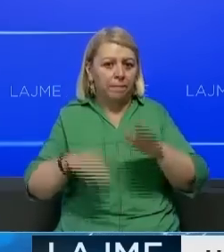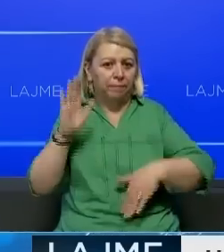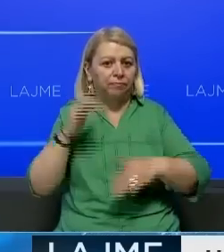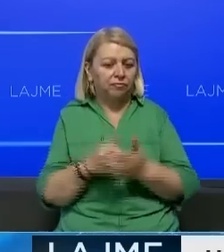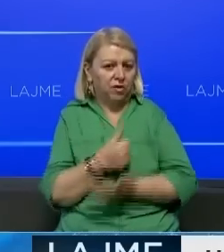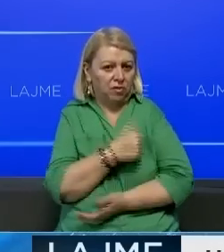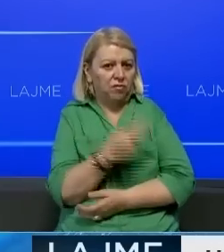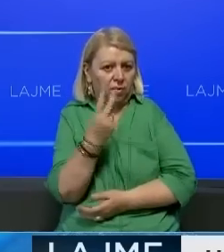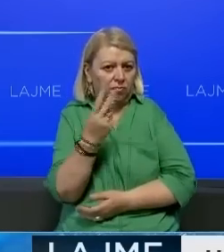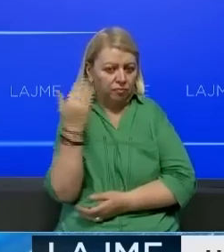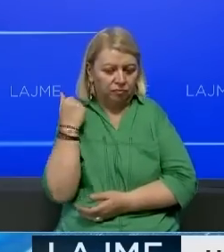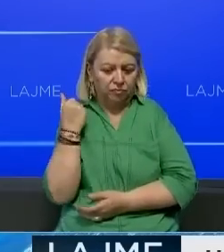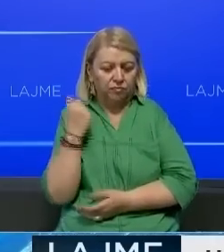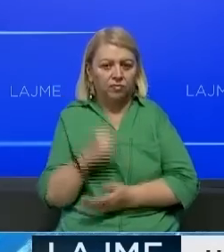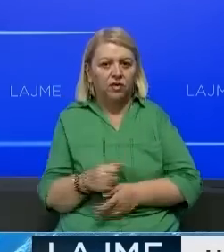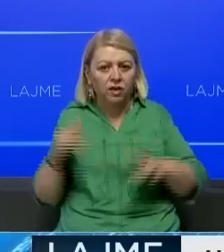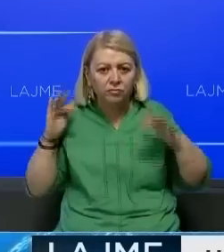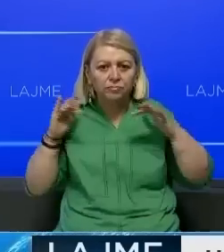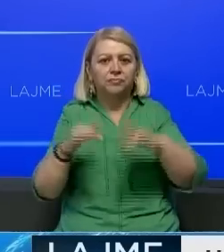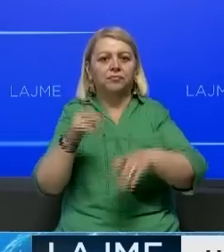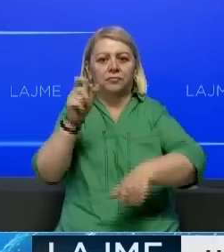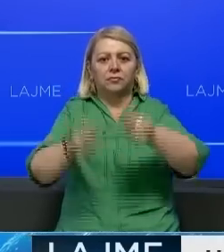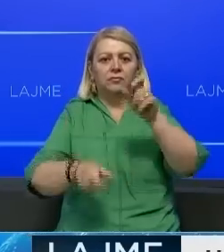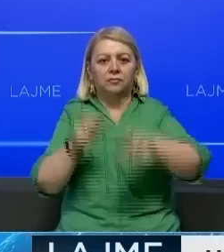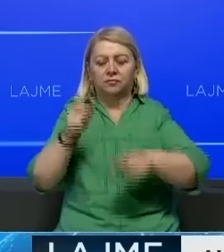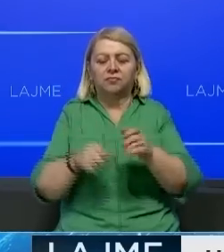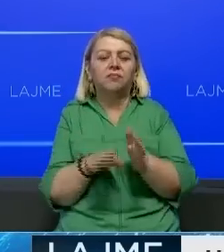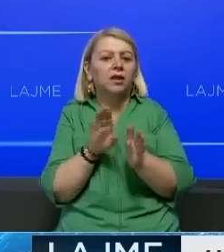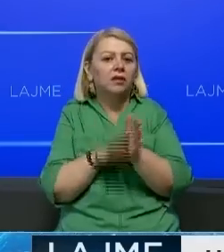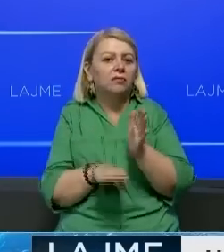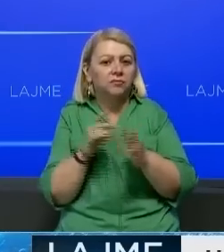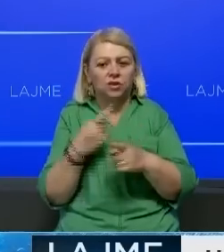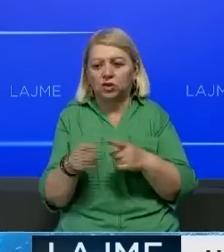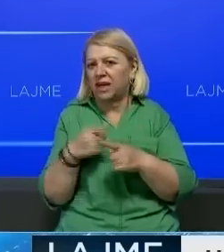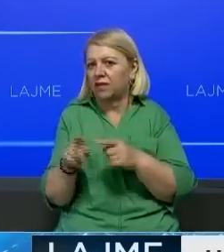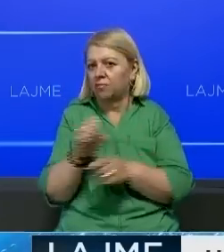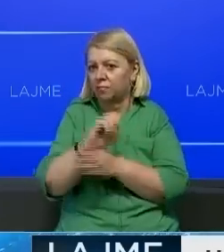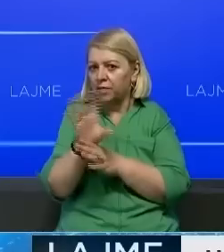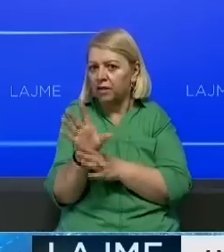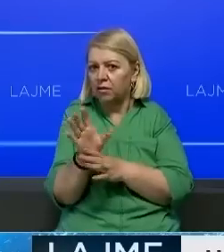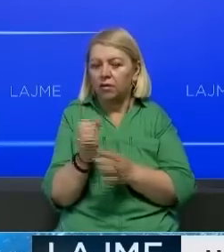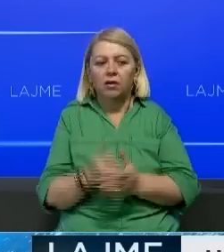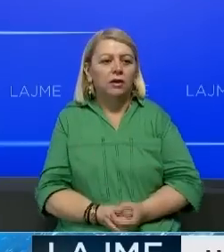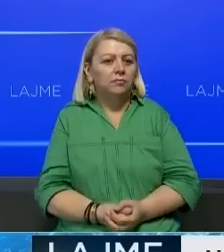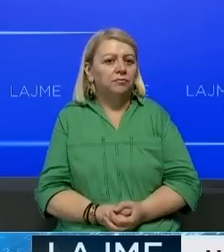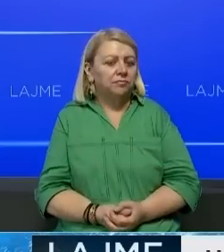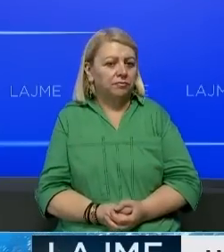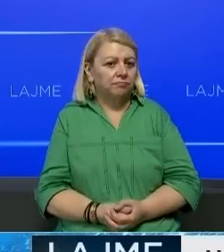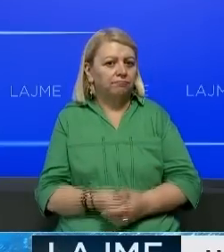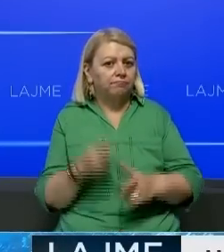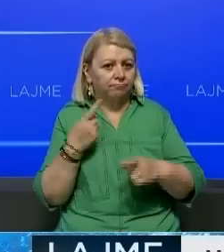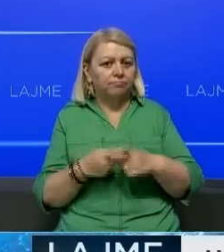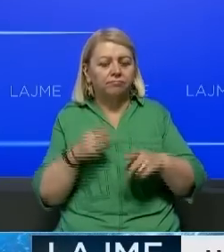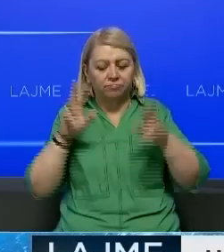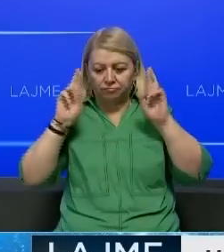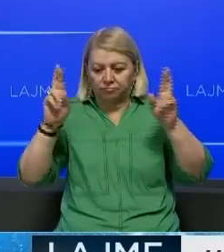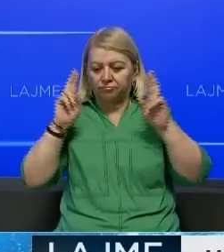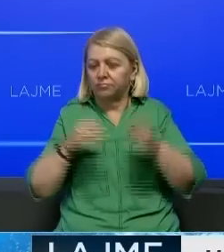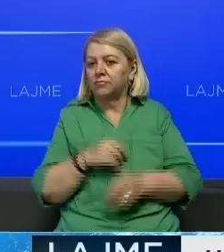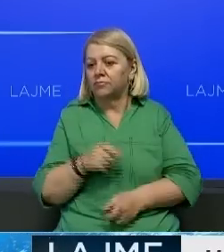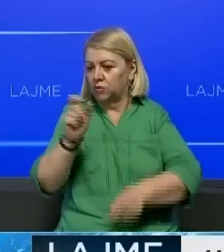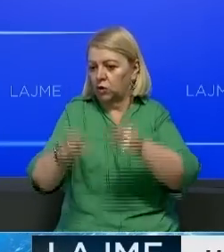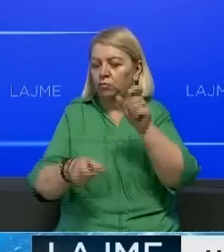vjet më parë, kur fluksi qytetarve ka qenë më i ullët për shkak të pandemisë. Faktikisht shpresim shumë a shumë